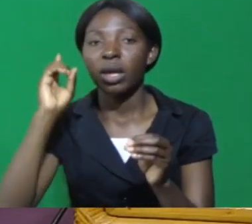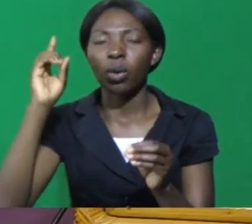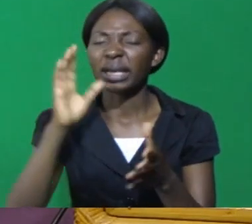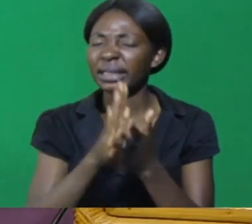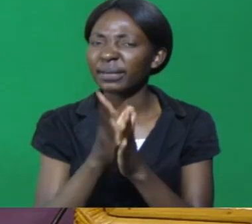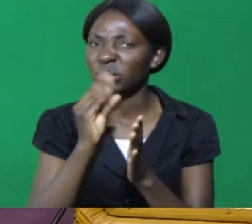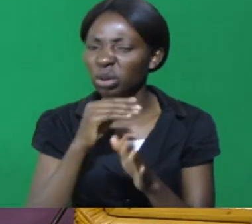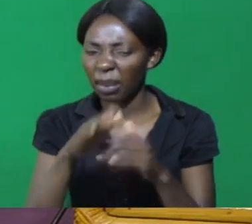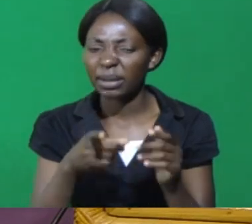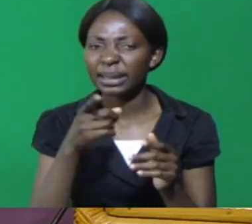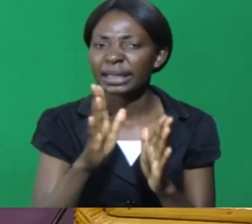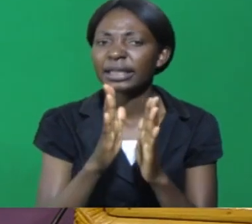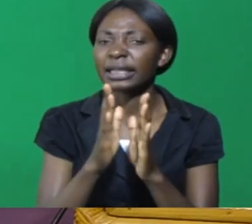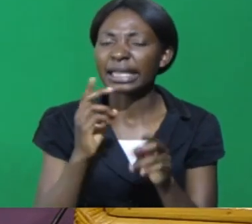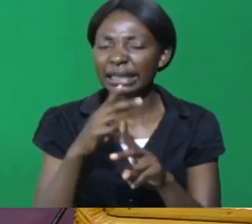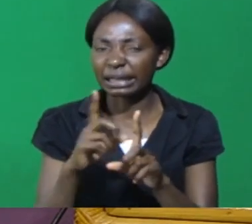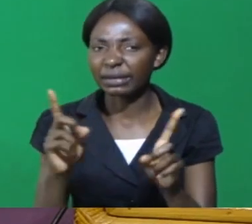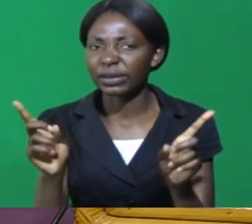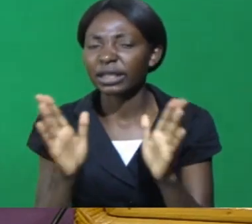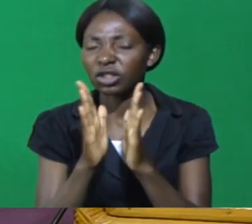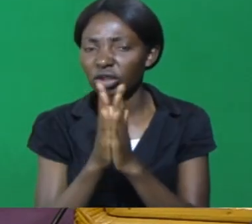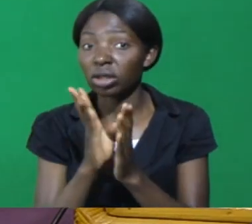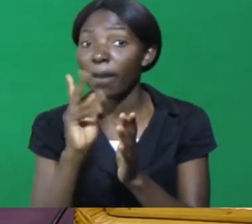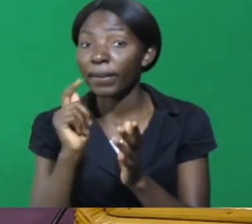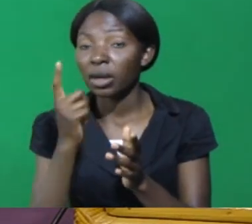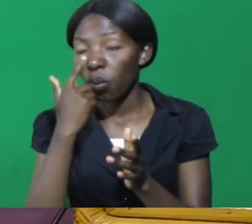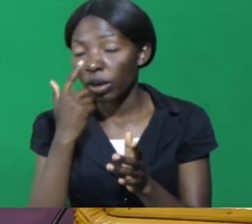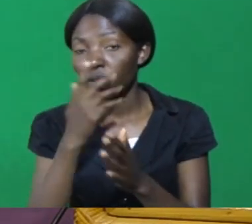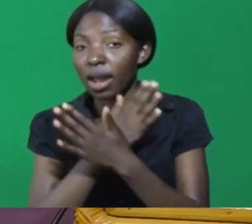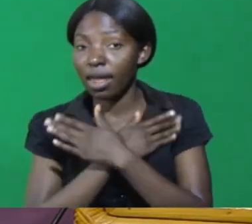neyakati tiri kureva wese akada zvaKristu saka